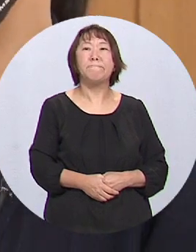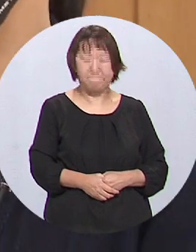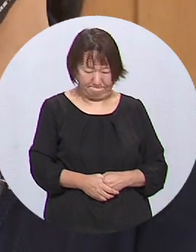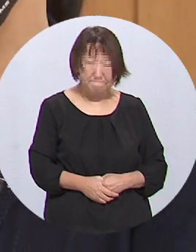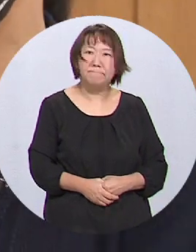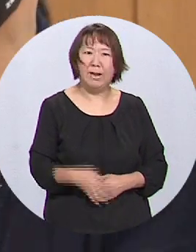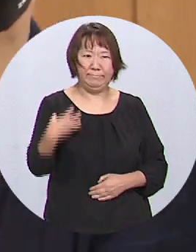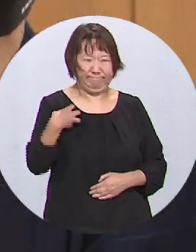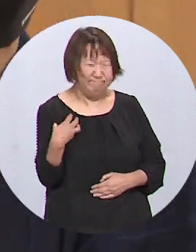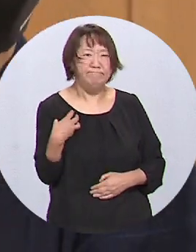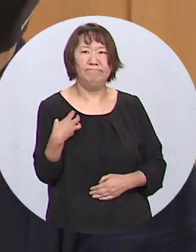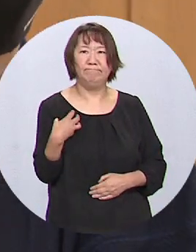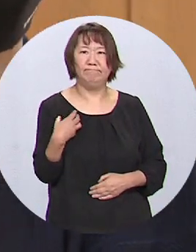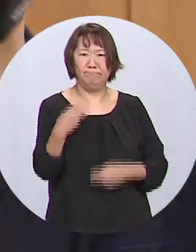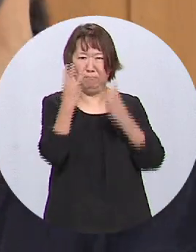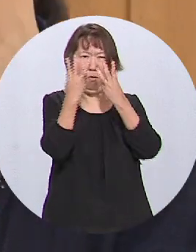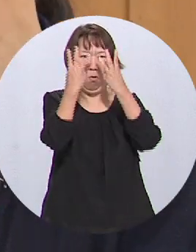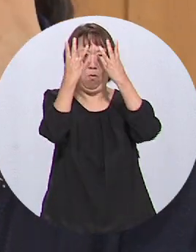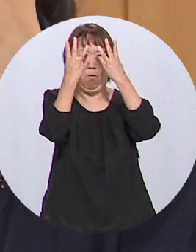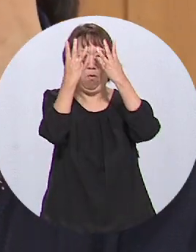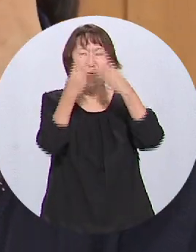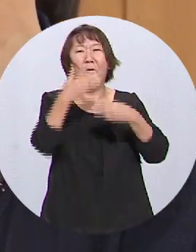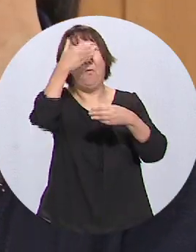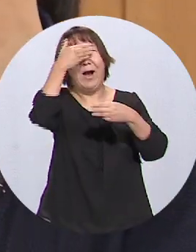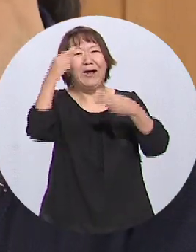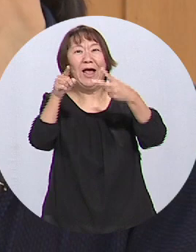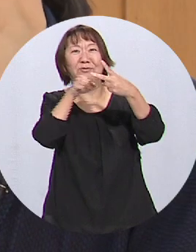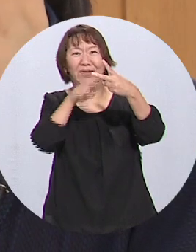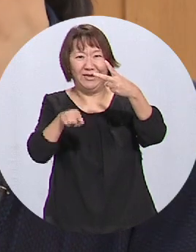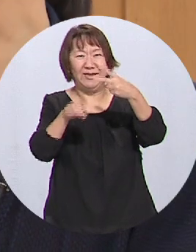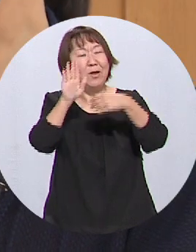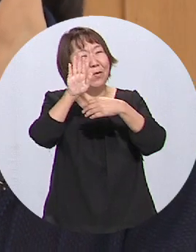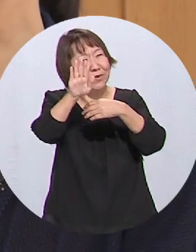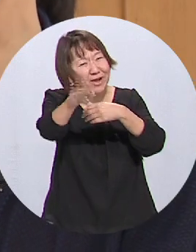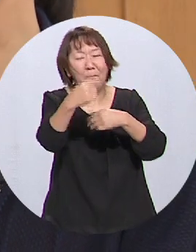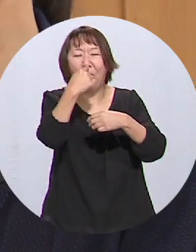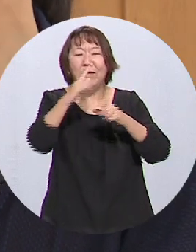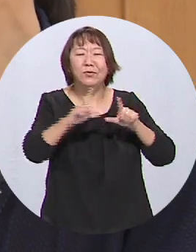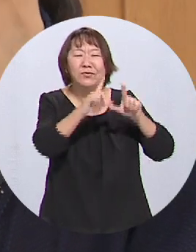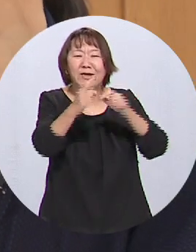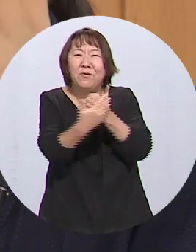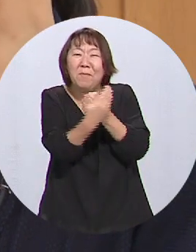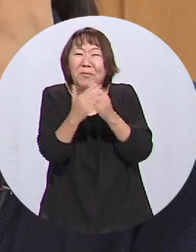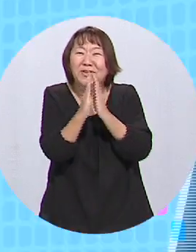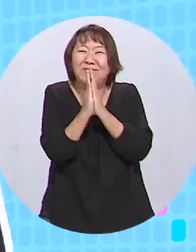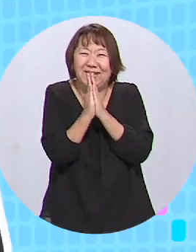使命感に燃える若手機動隊員のお二人、これからも僕たちの暮らしを守ってください。